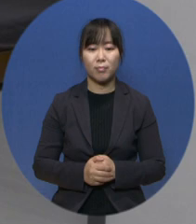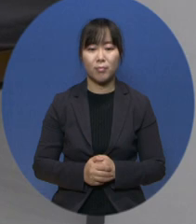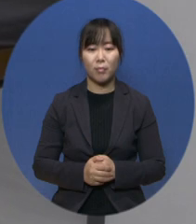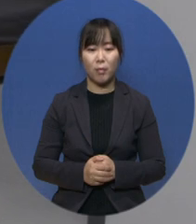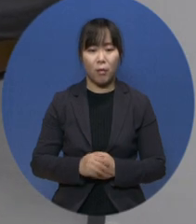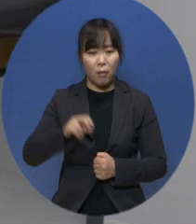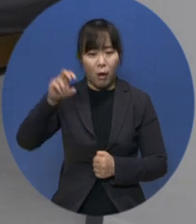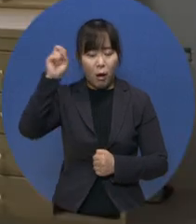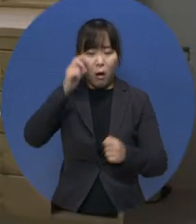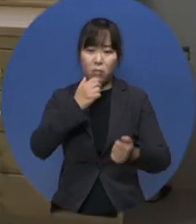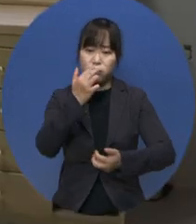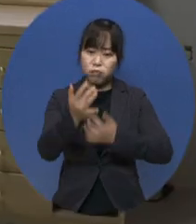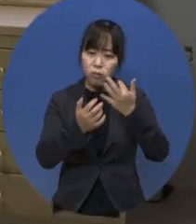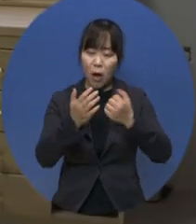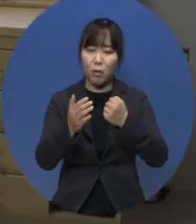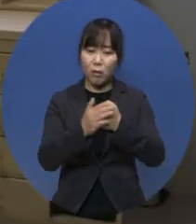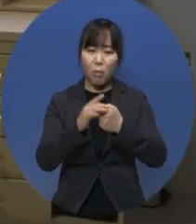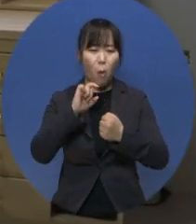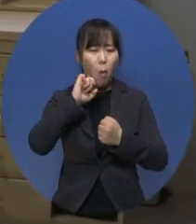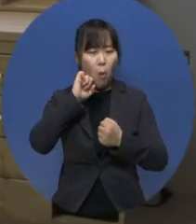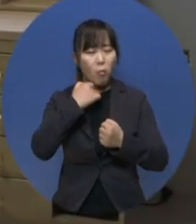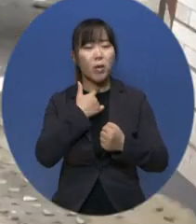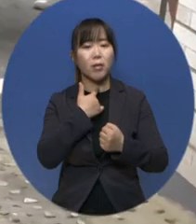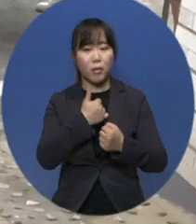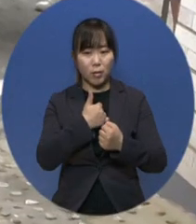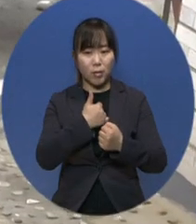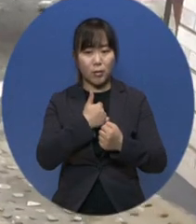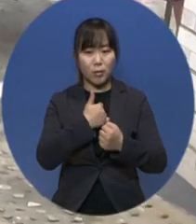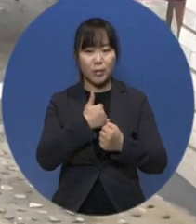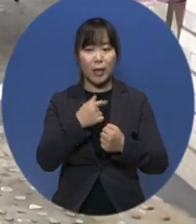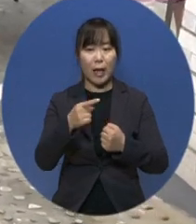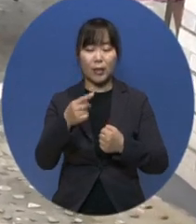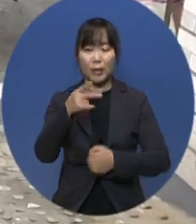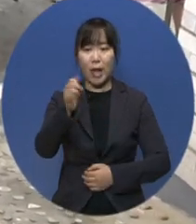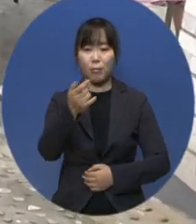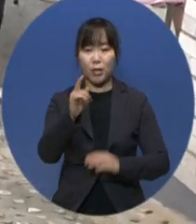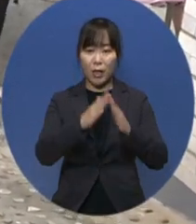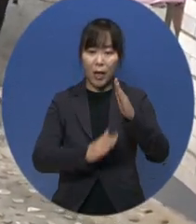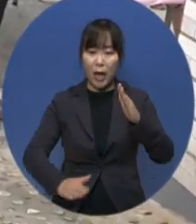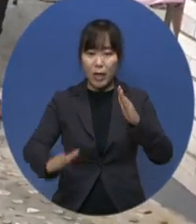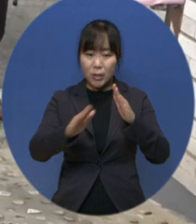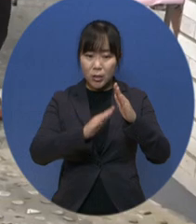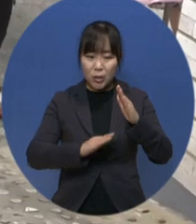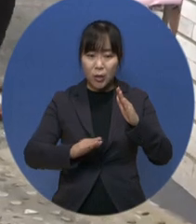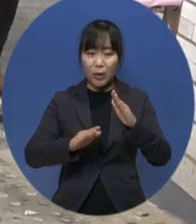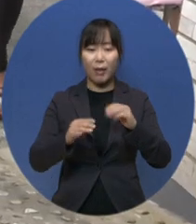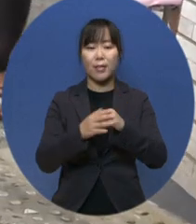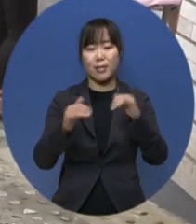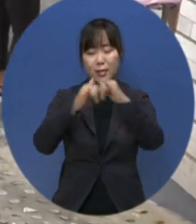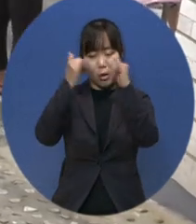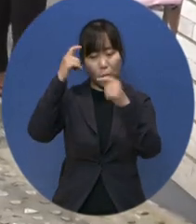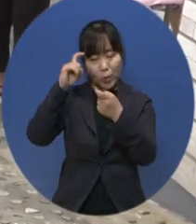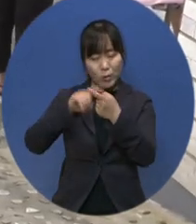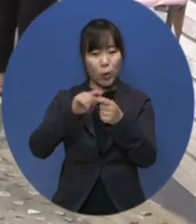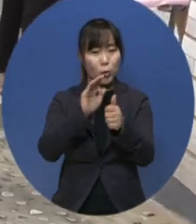예상치 못한 화마가 닥쳐 어려움에 처해 있던 한 다문화 가정에게 보인 사회의 관심과